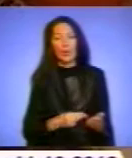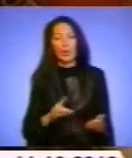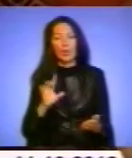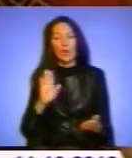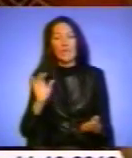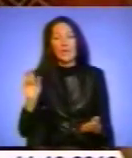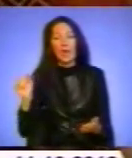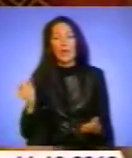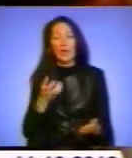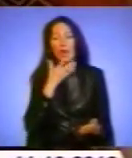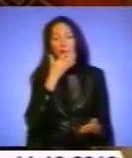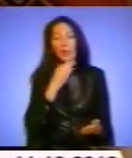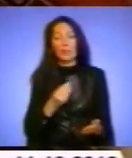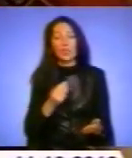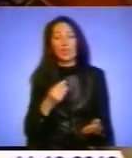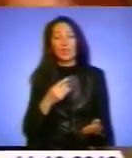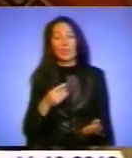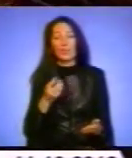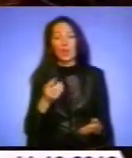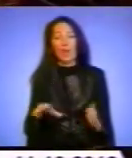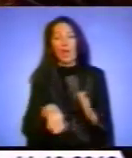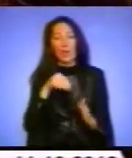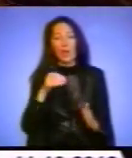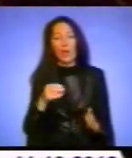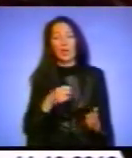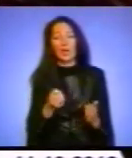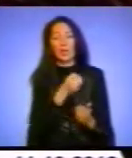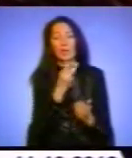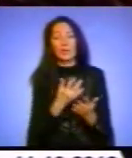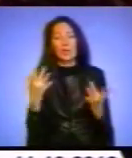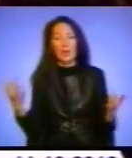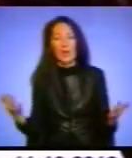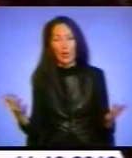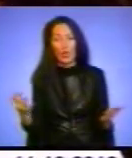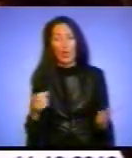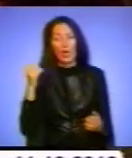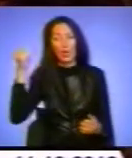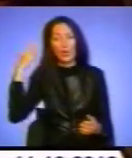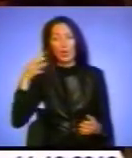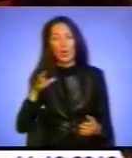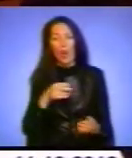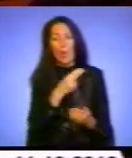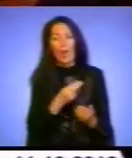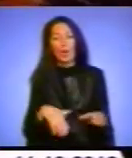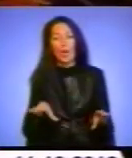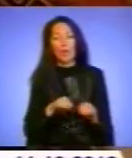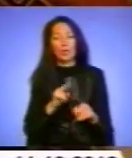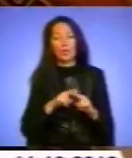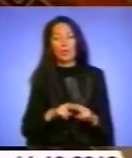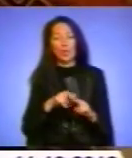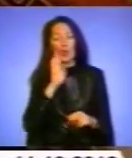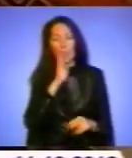оптимістичні. Він обирає яскраві кольори. Сонечко малює разом з хрещеною мамою, головою Гусятинської райради Надією Хоптян. Це її